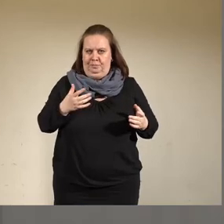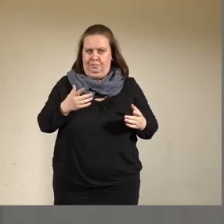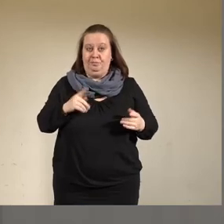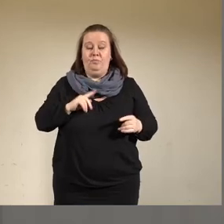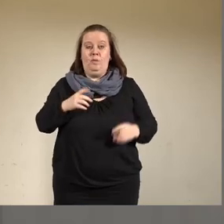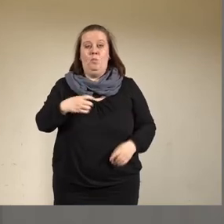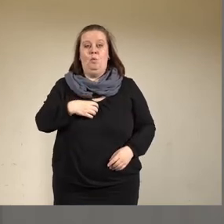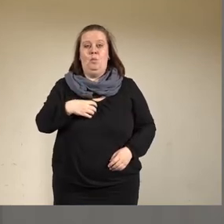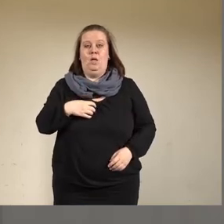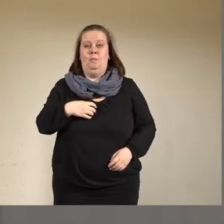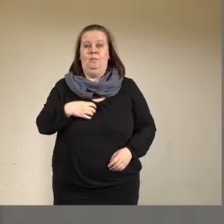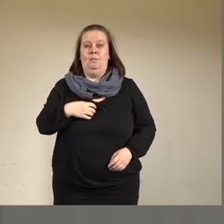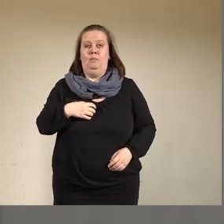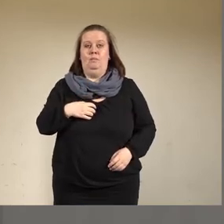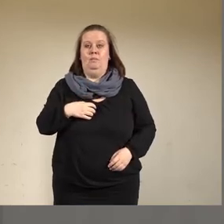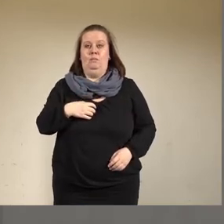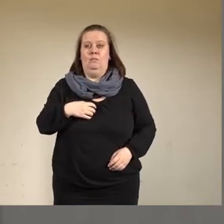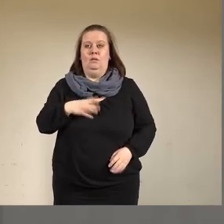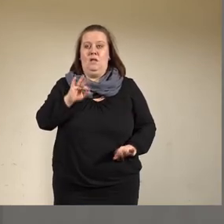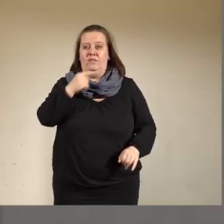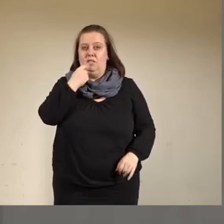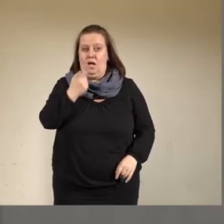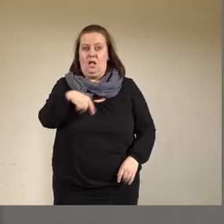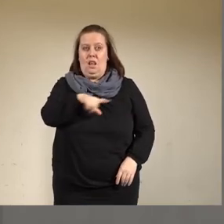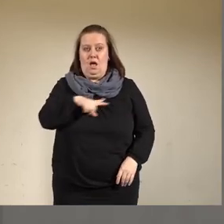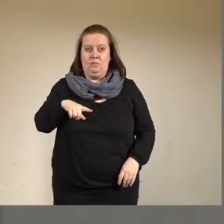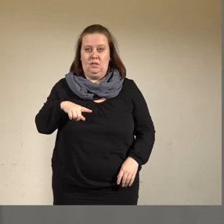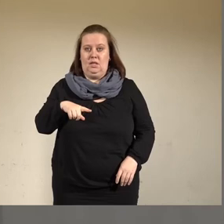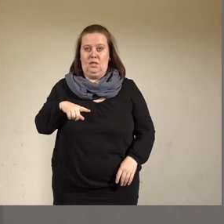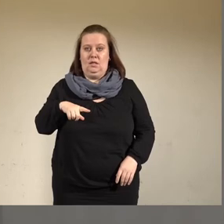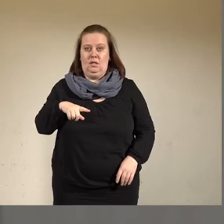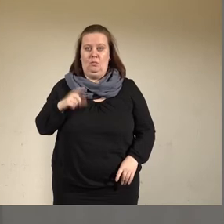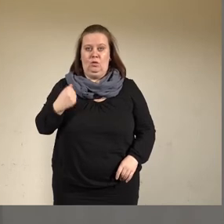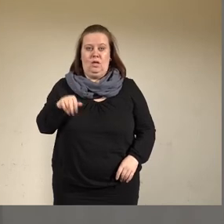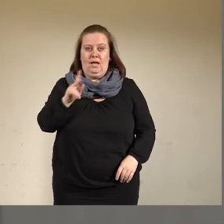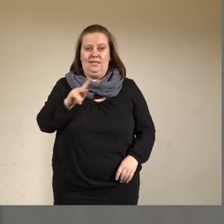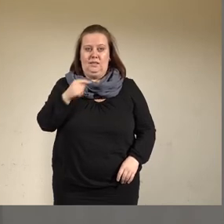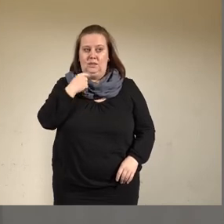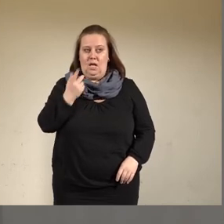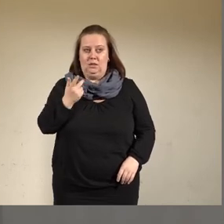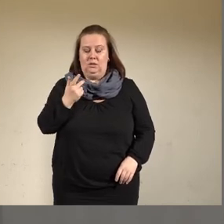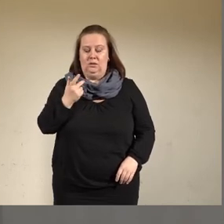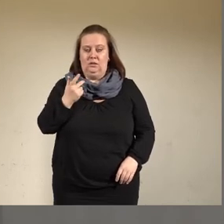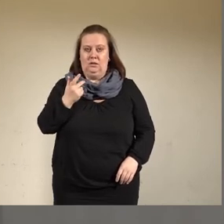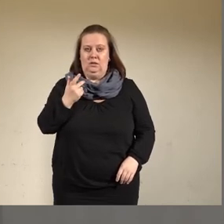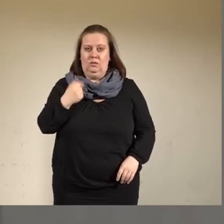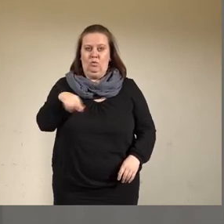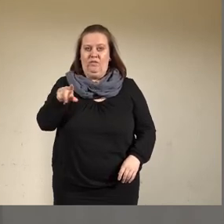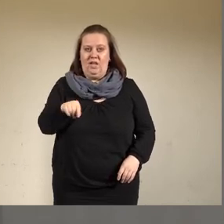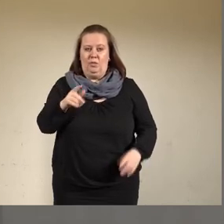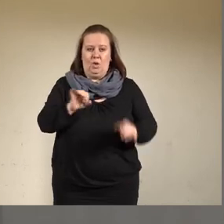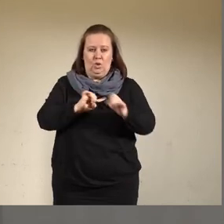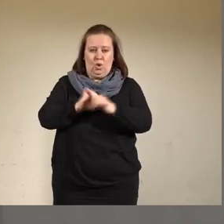das Problem, dass ich nicht mehr sagen dürfte, dass Leipzig schlichtweg nicht, wie der Herr Kiesling gesagt hat, weniger,